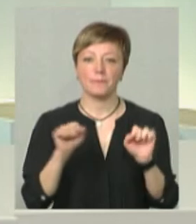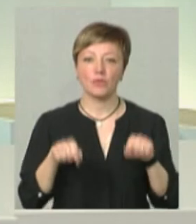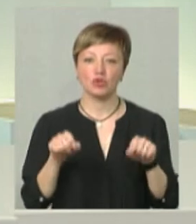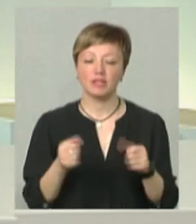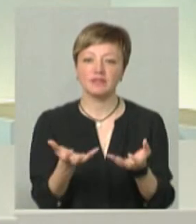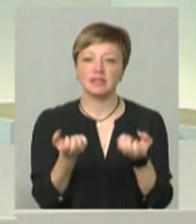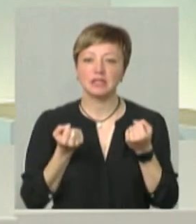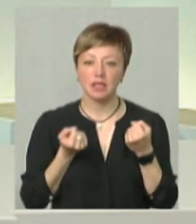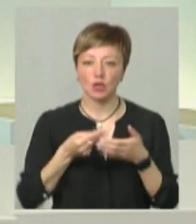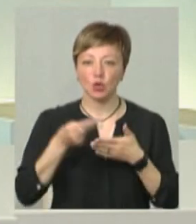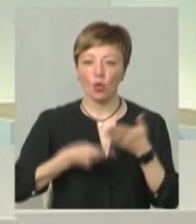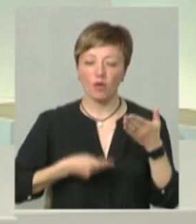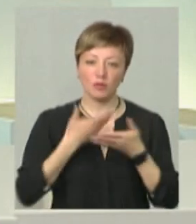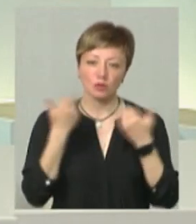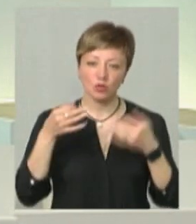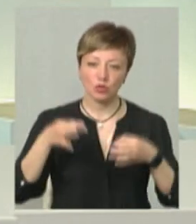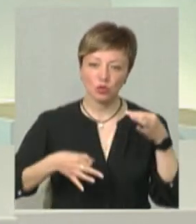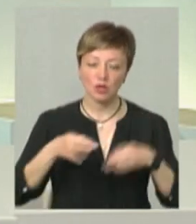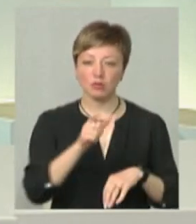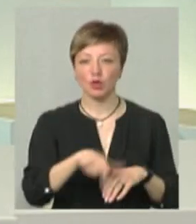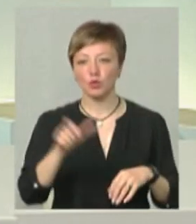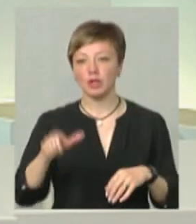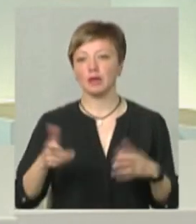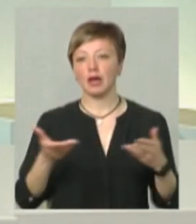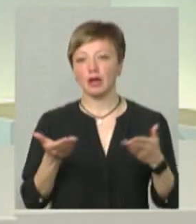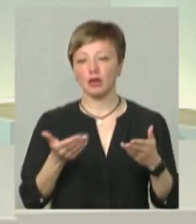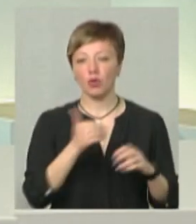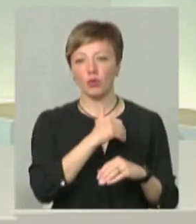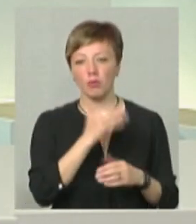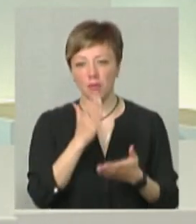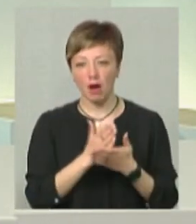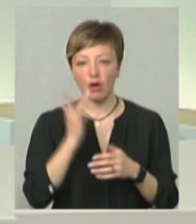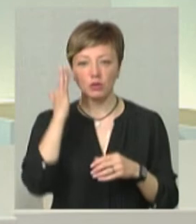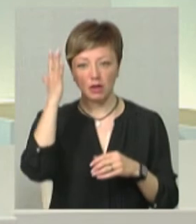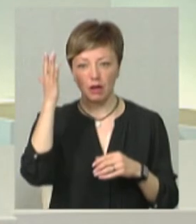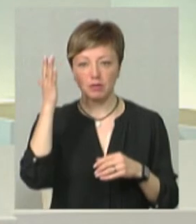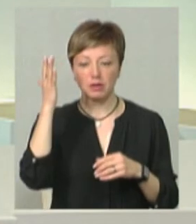можливість взяти довідку про відсутність судимості тим людям, які мають намір